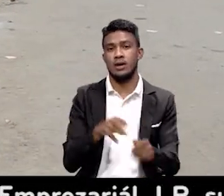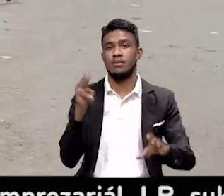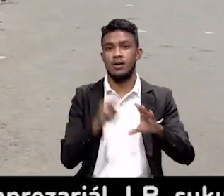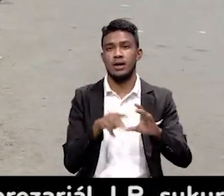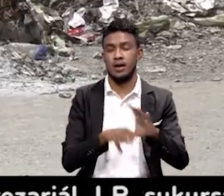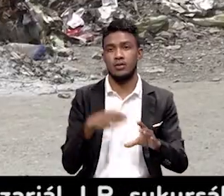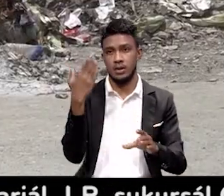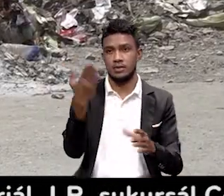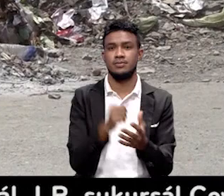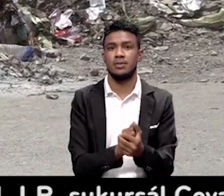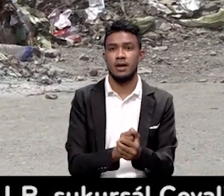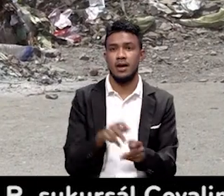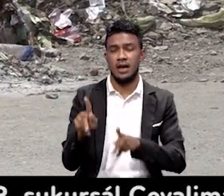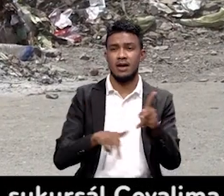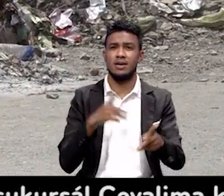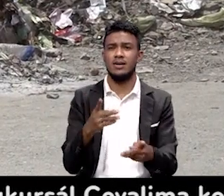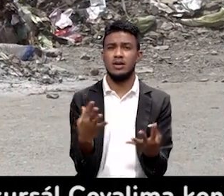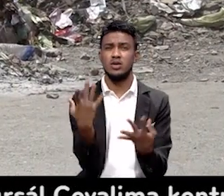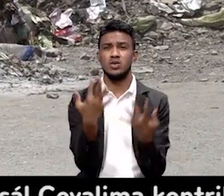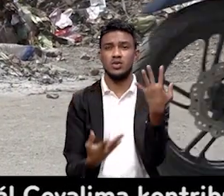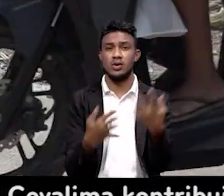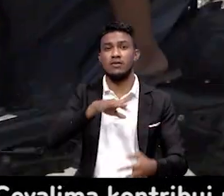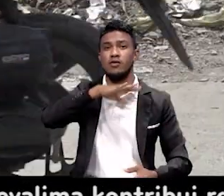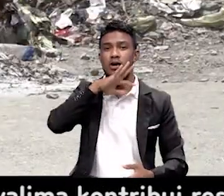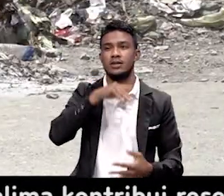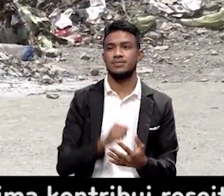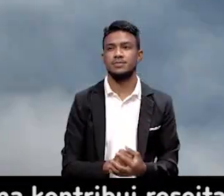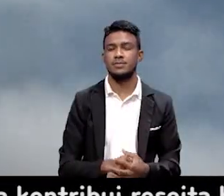liutan, ema balung sunutan lisu ne.